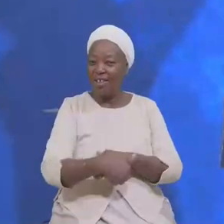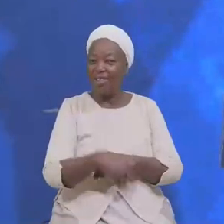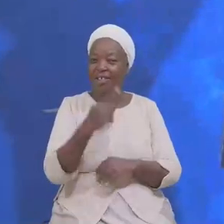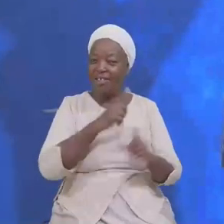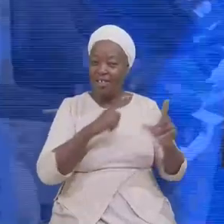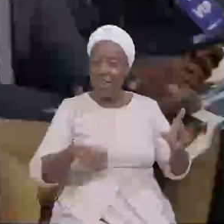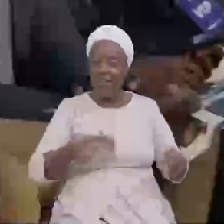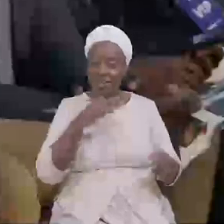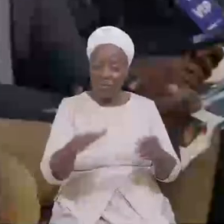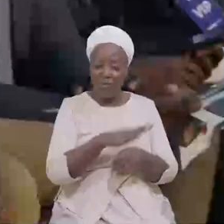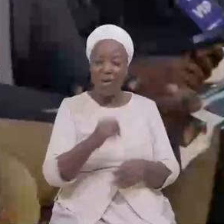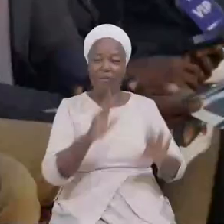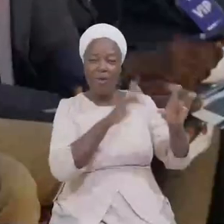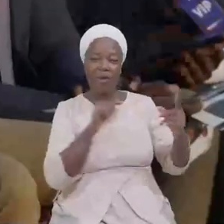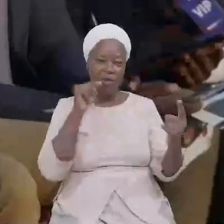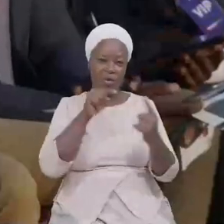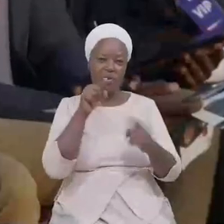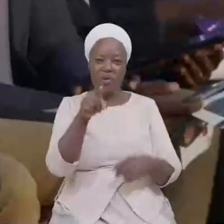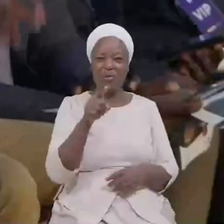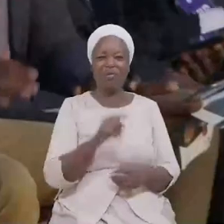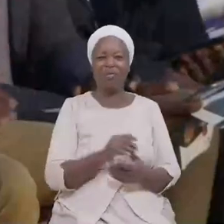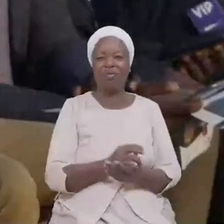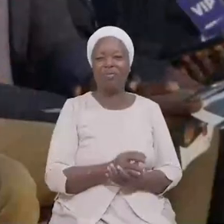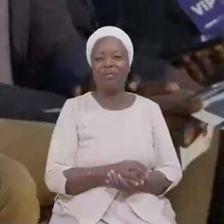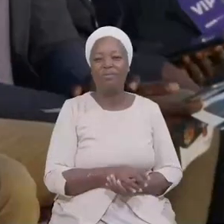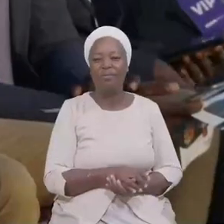Et ce soir, Dieu est plein de bonté envers toi.